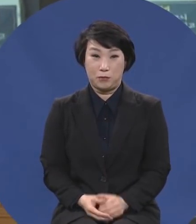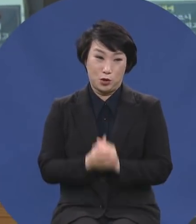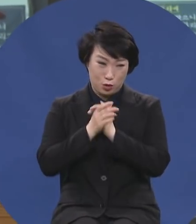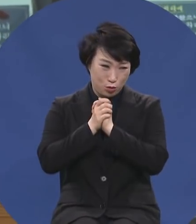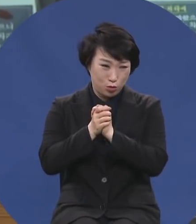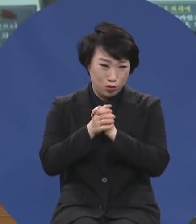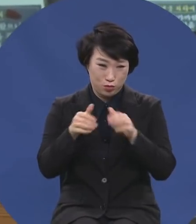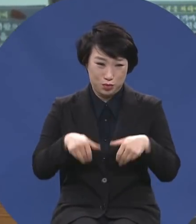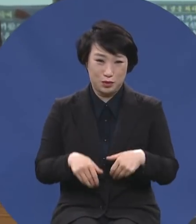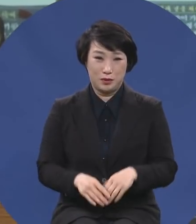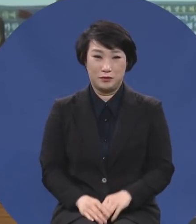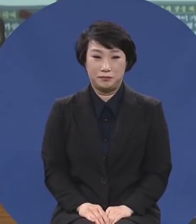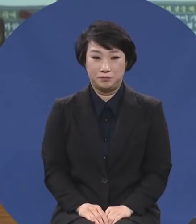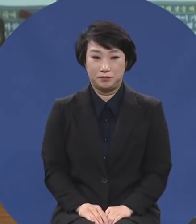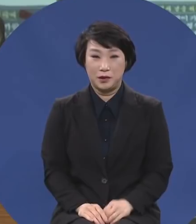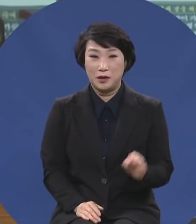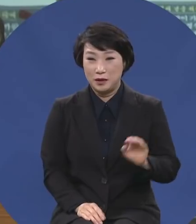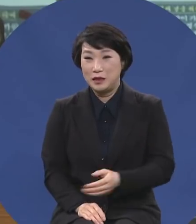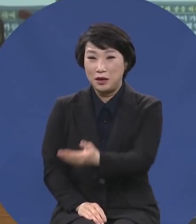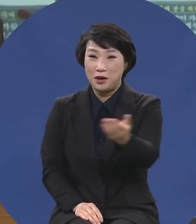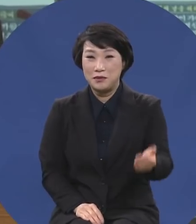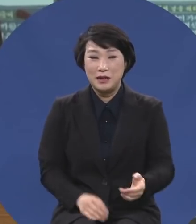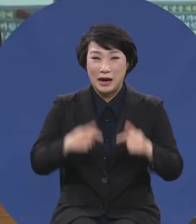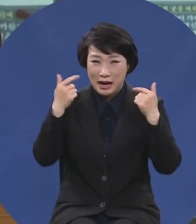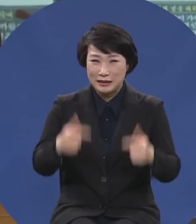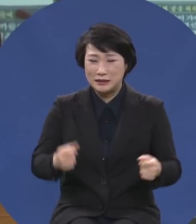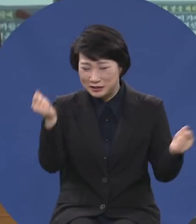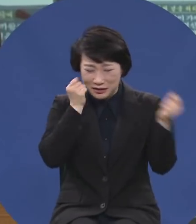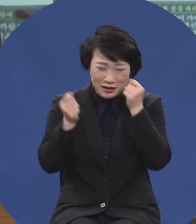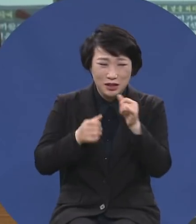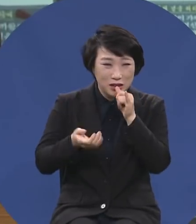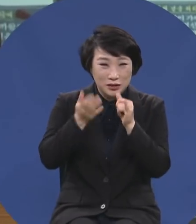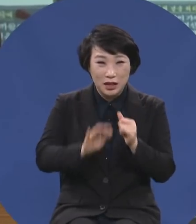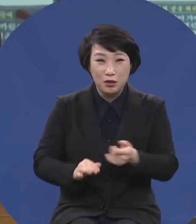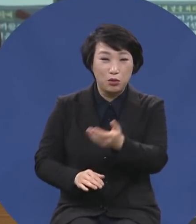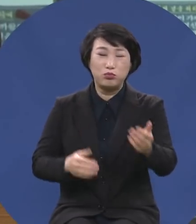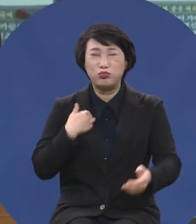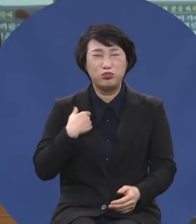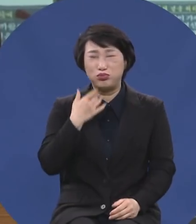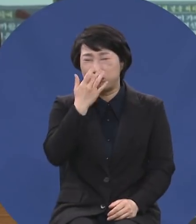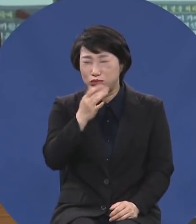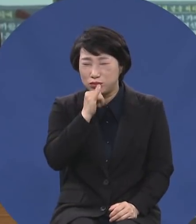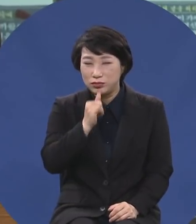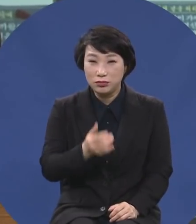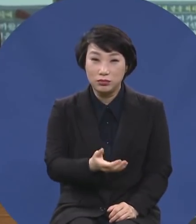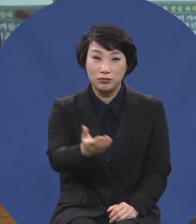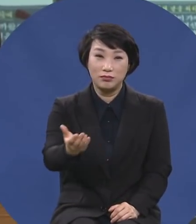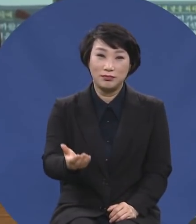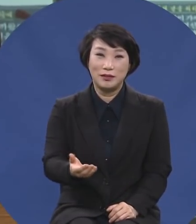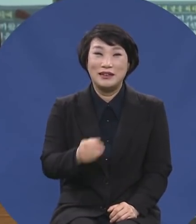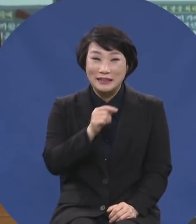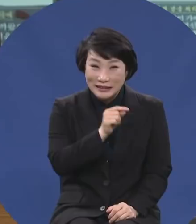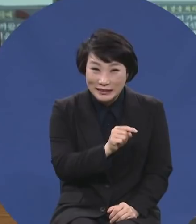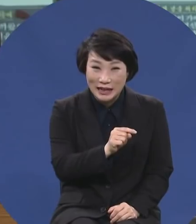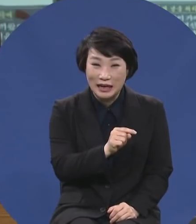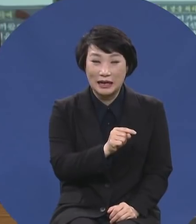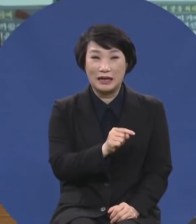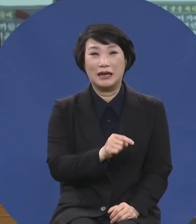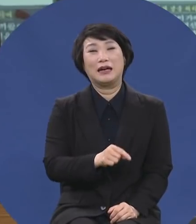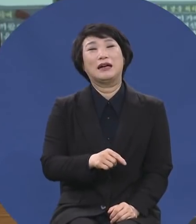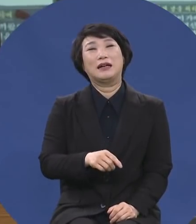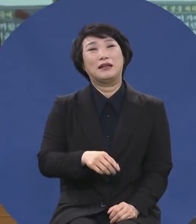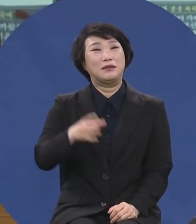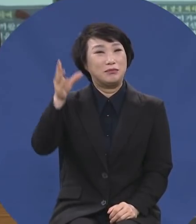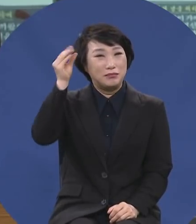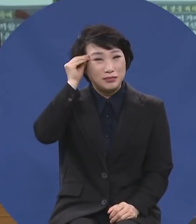응? 근데 항상 당하고 살면서 당하는 줄 몰라. 응? 이게